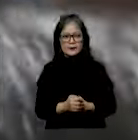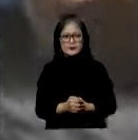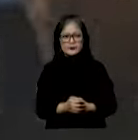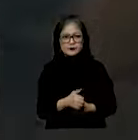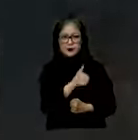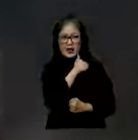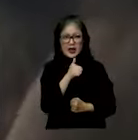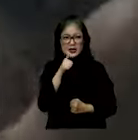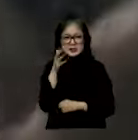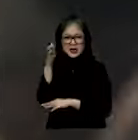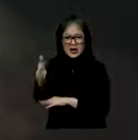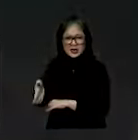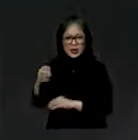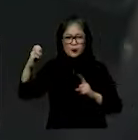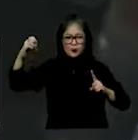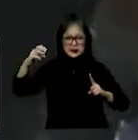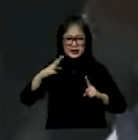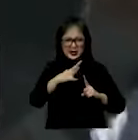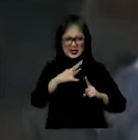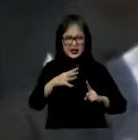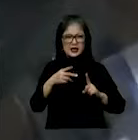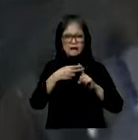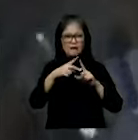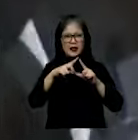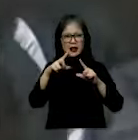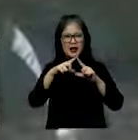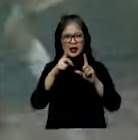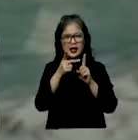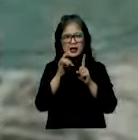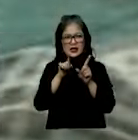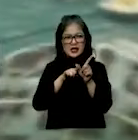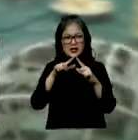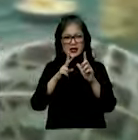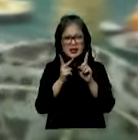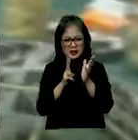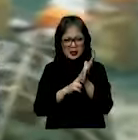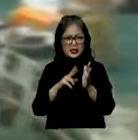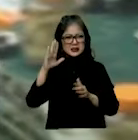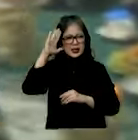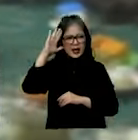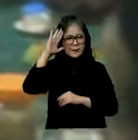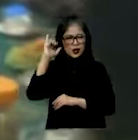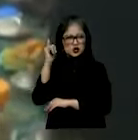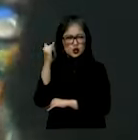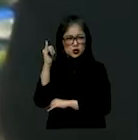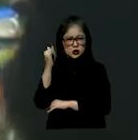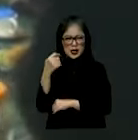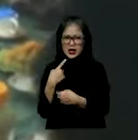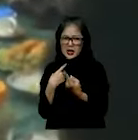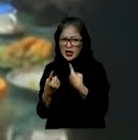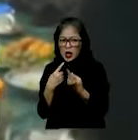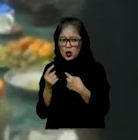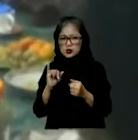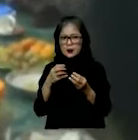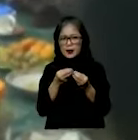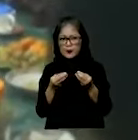Baswedan mengunjungi pondok pesantren alfalahiyah di Mlangi Sleman Yogyakarta selain berdialog Dengan pengurus dan